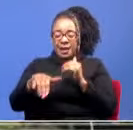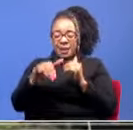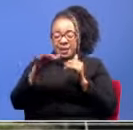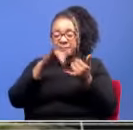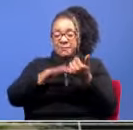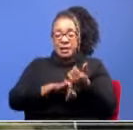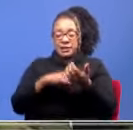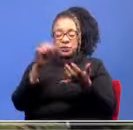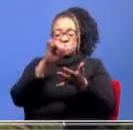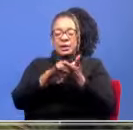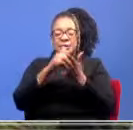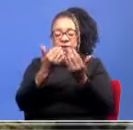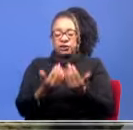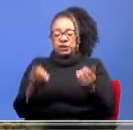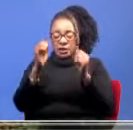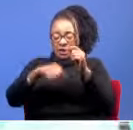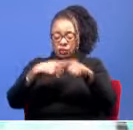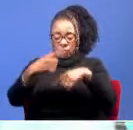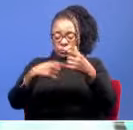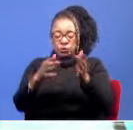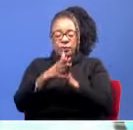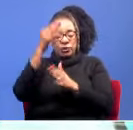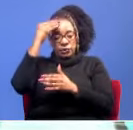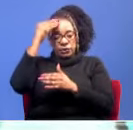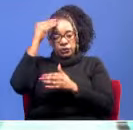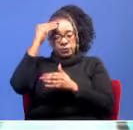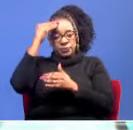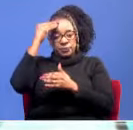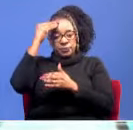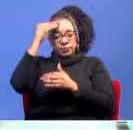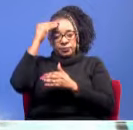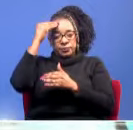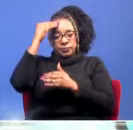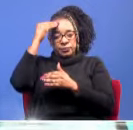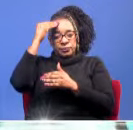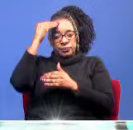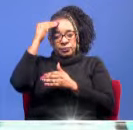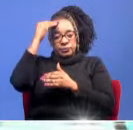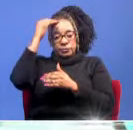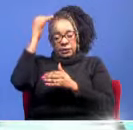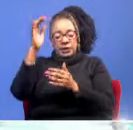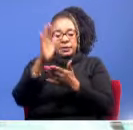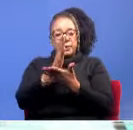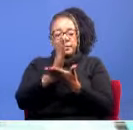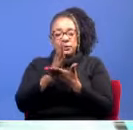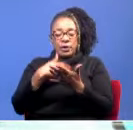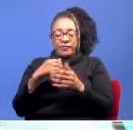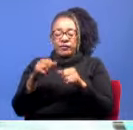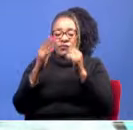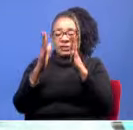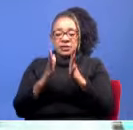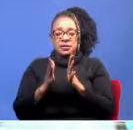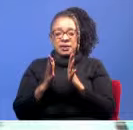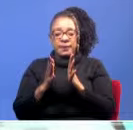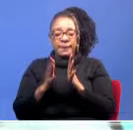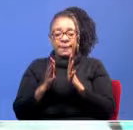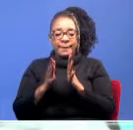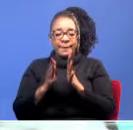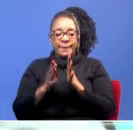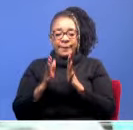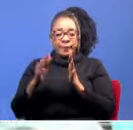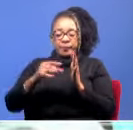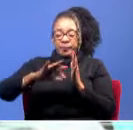waweze kuendeleza masomo yao. This is the department. Tuko na officers from county level